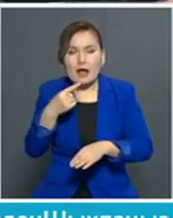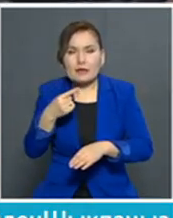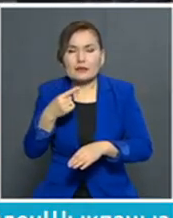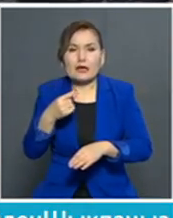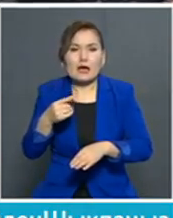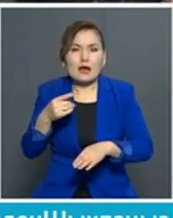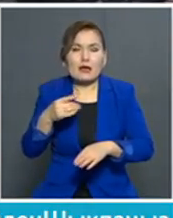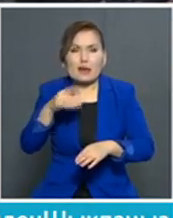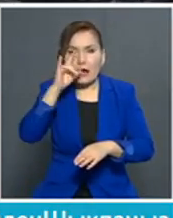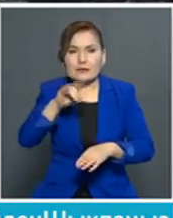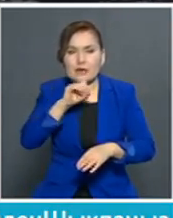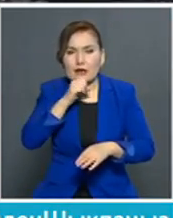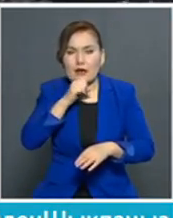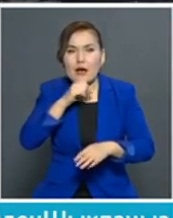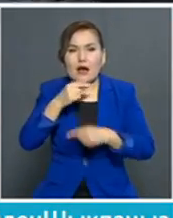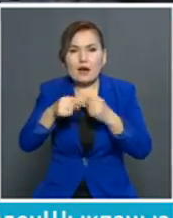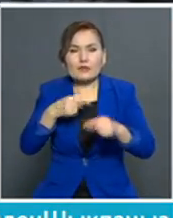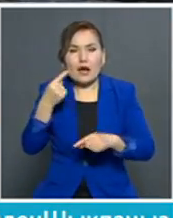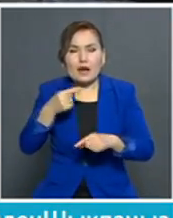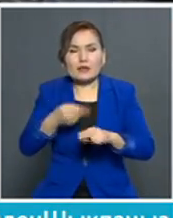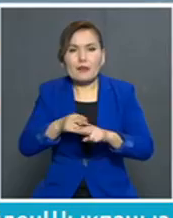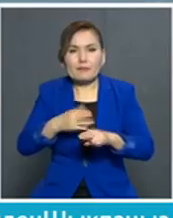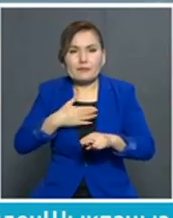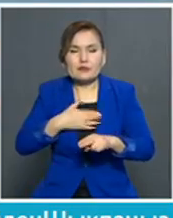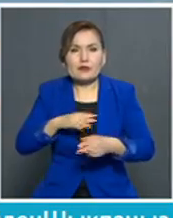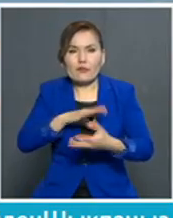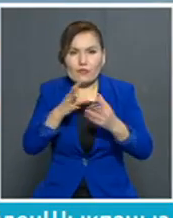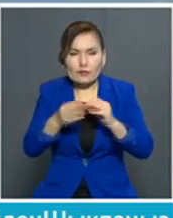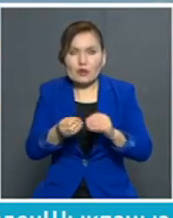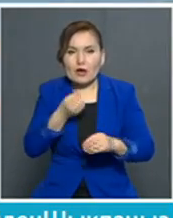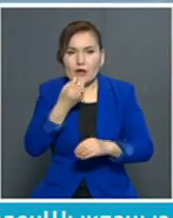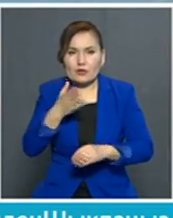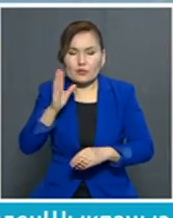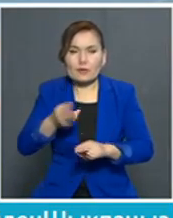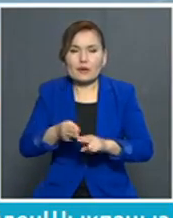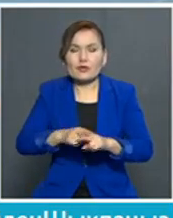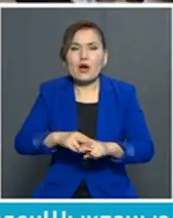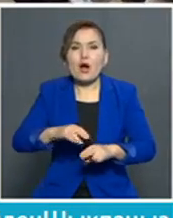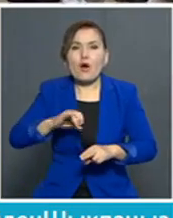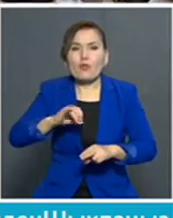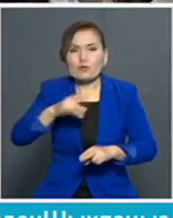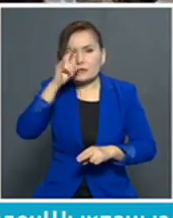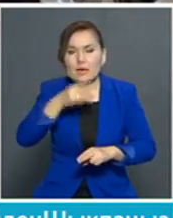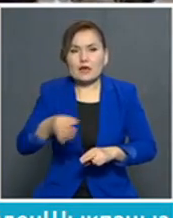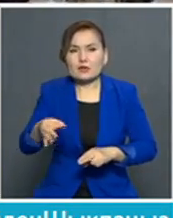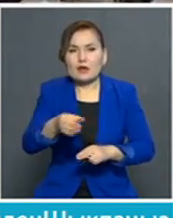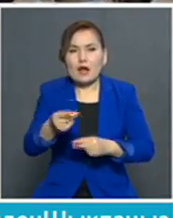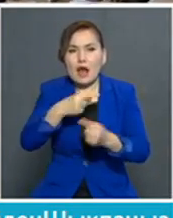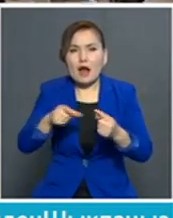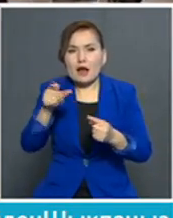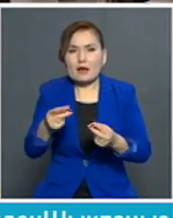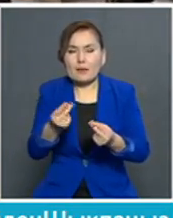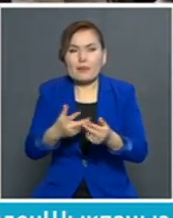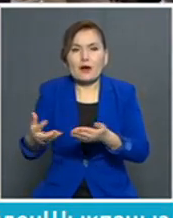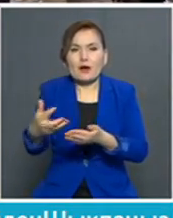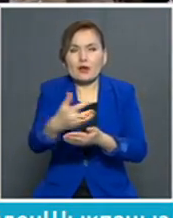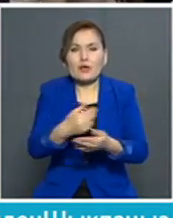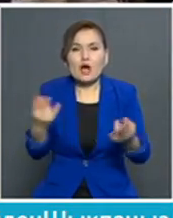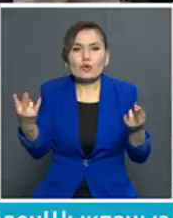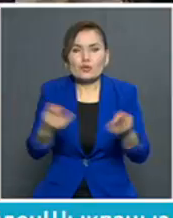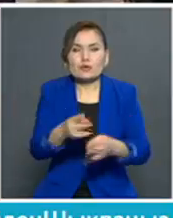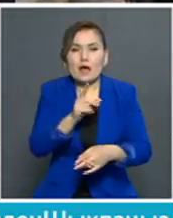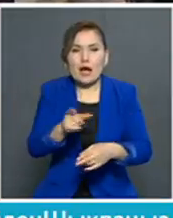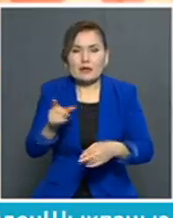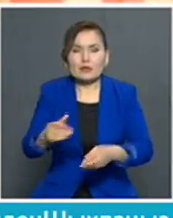бір жақсылық бар деп. Сол жақсылыққа кенелейік. Ал еліміздің оңтүстігінде кәсіпкерлер болса қаржы жинап мұқтаж жандарға көмек қолын созып